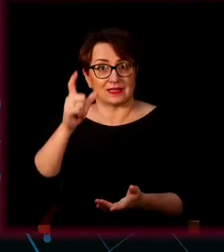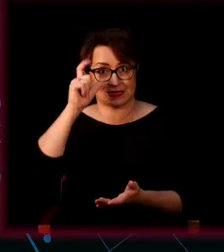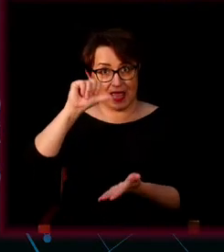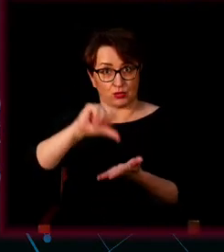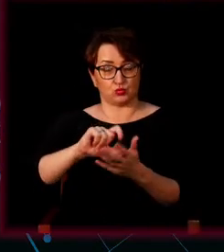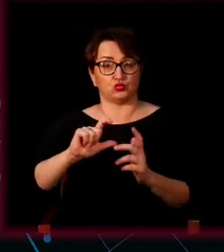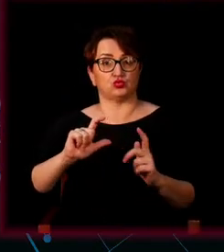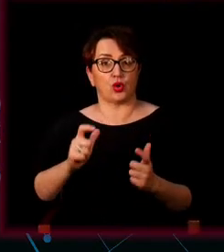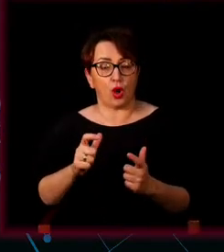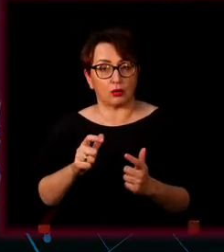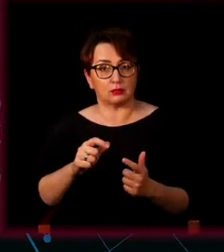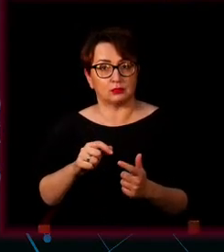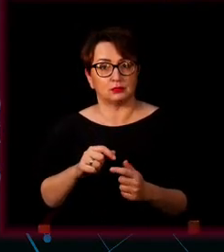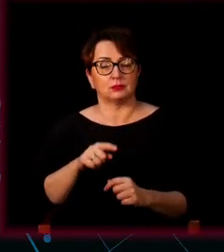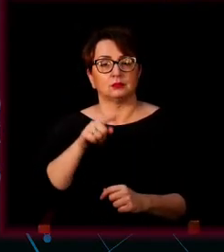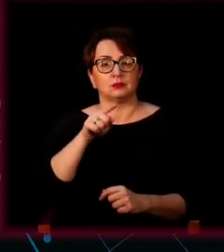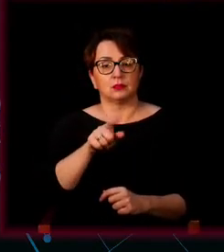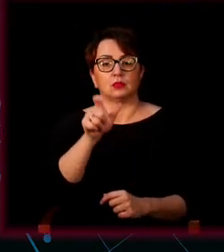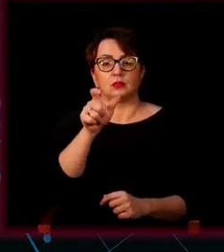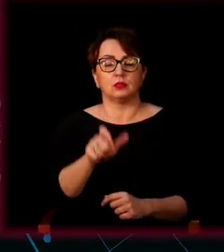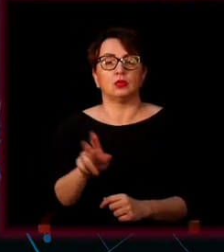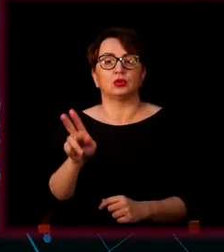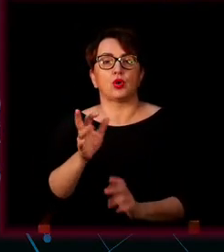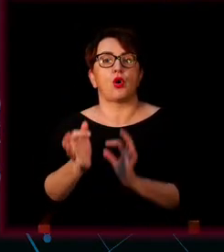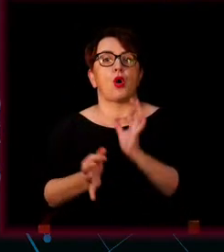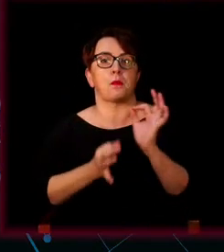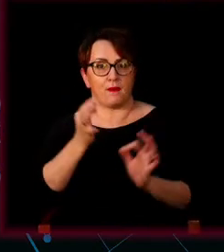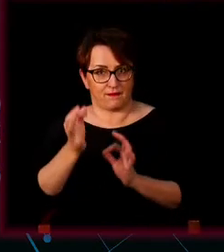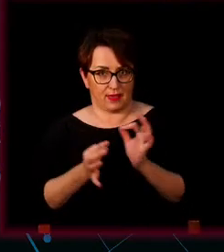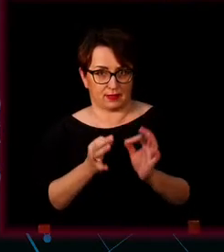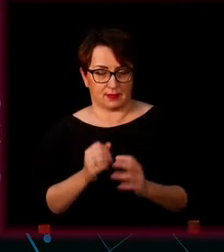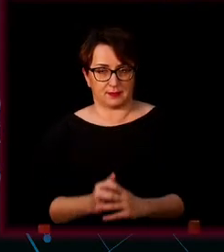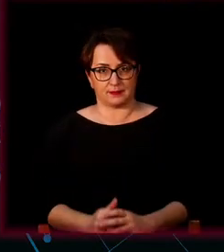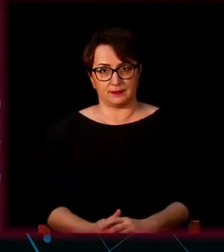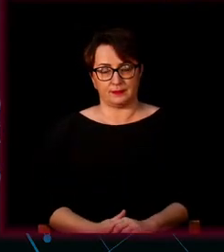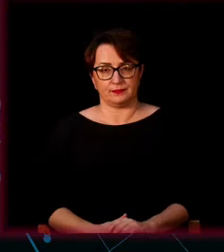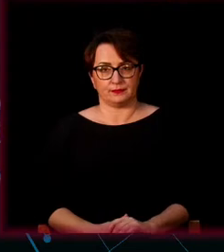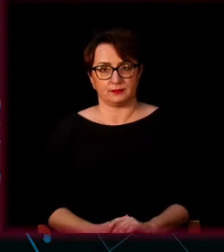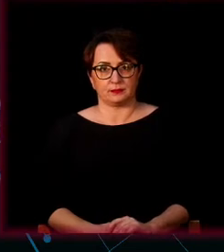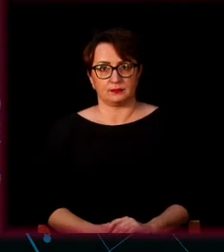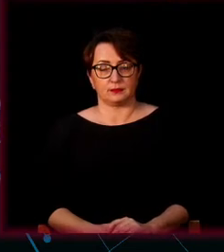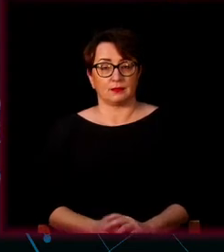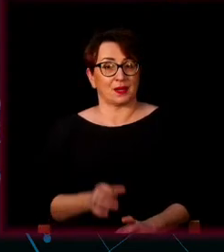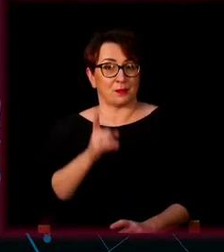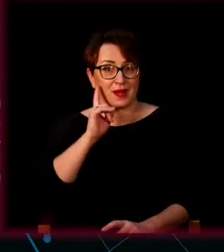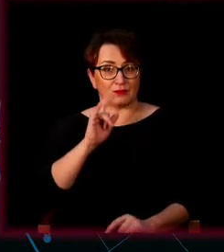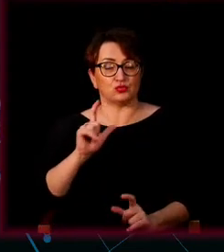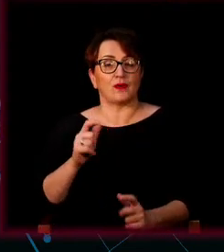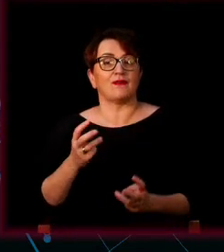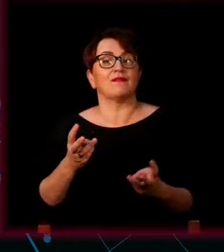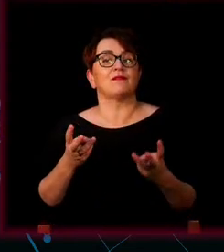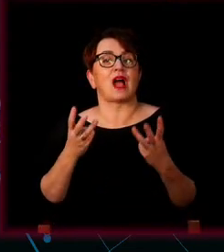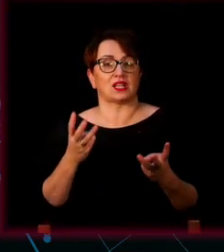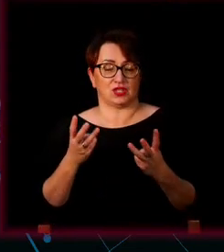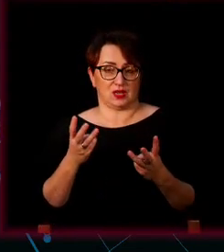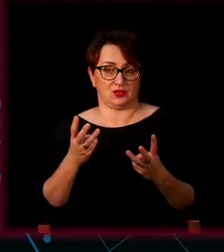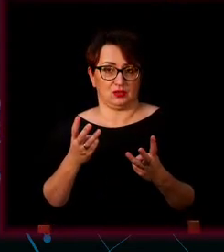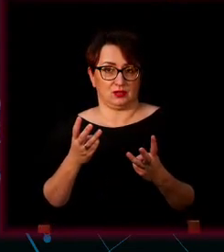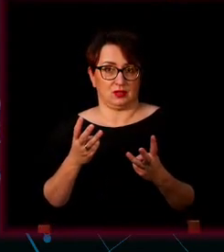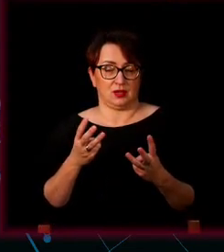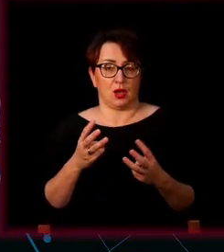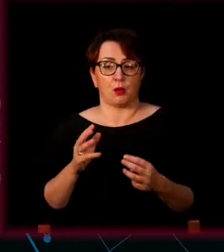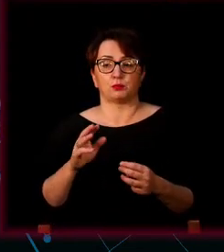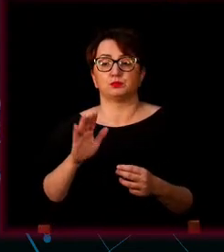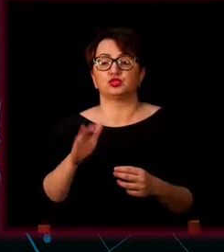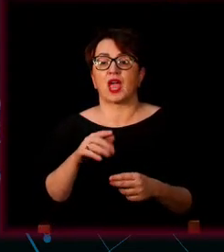centrum opowieści tego, kto tę opowieść opowiada. I że tak naprawdę ważniejszy od